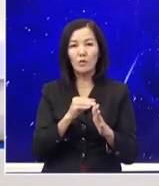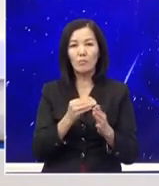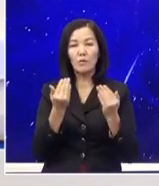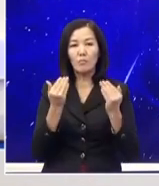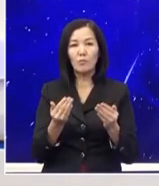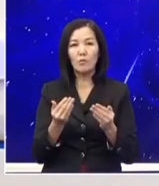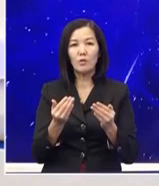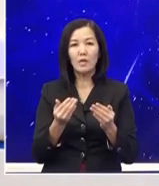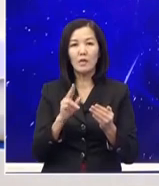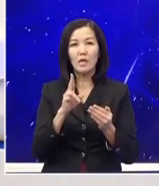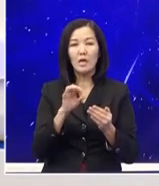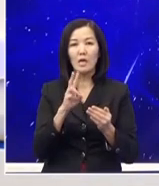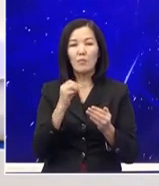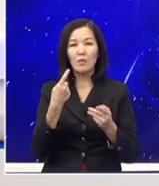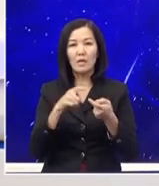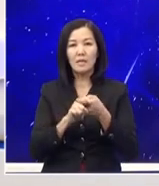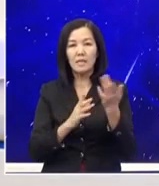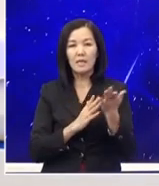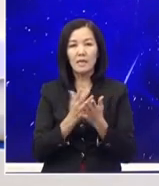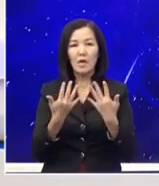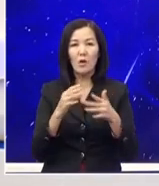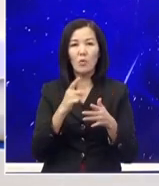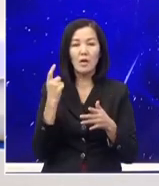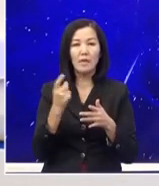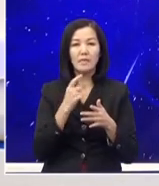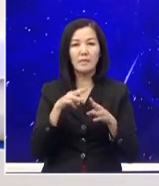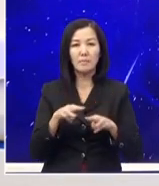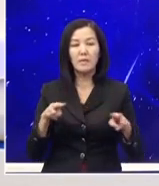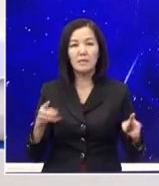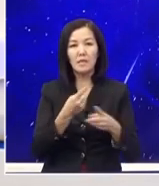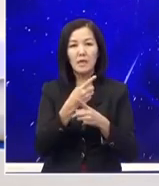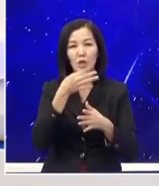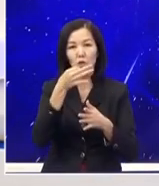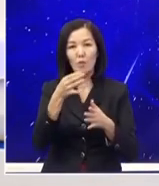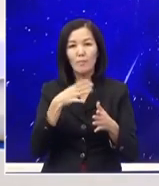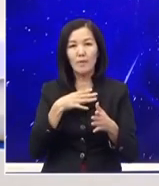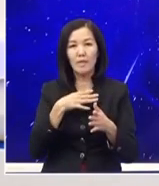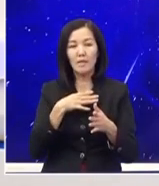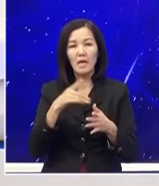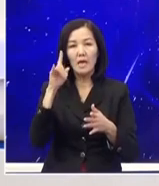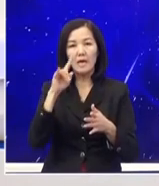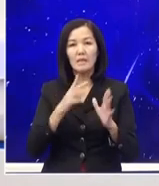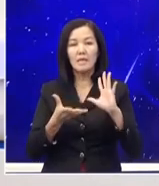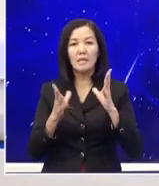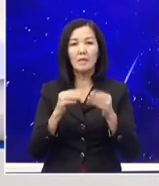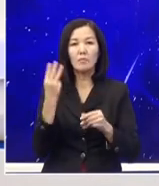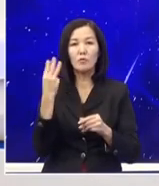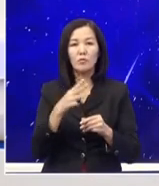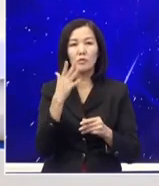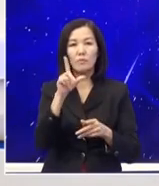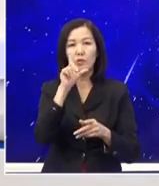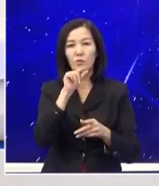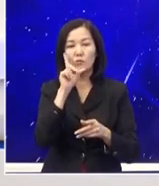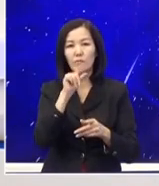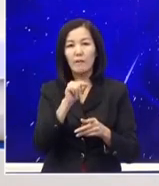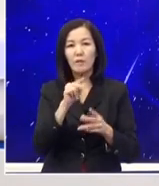орталық коммуникациялар қызметіне келген ауыл шаруашылық министрлігі өкілі жауап берді. Олардың айтуынша елімізде қазір 35 құс фабрикасы